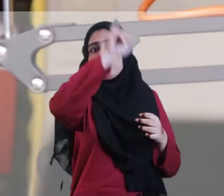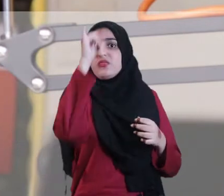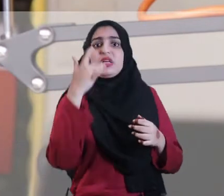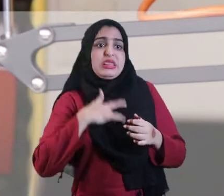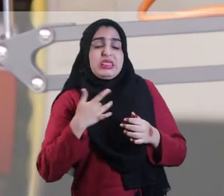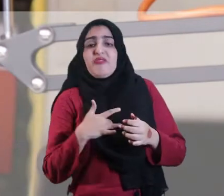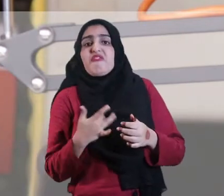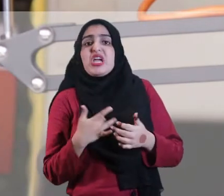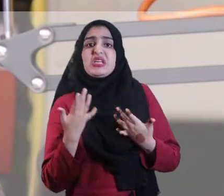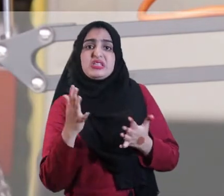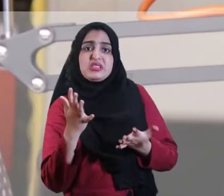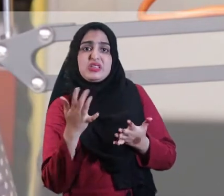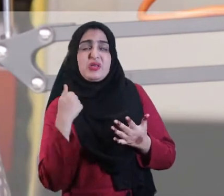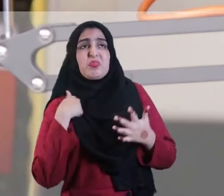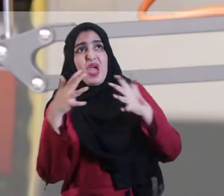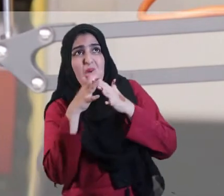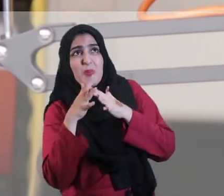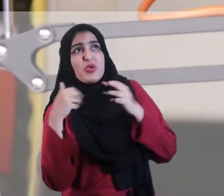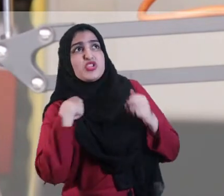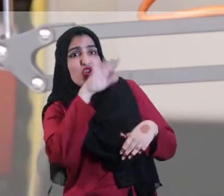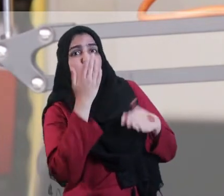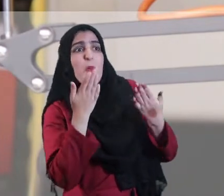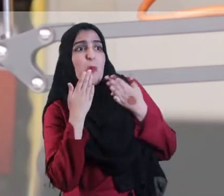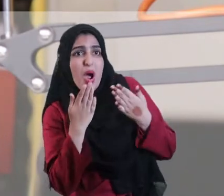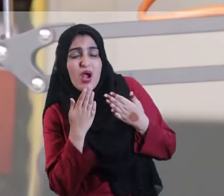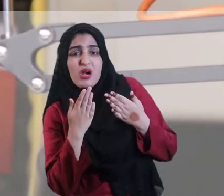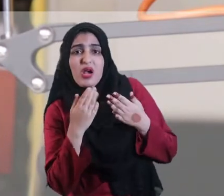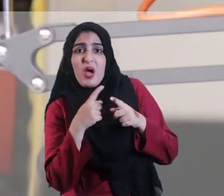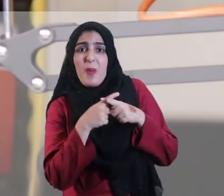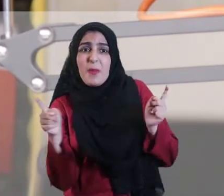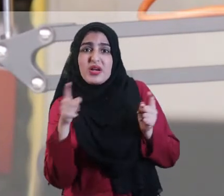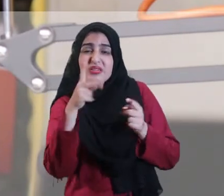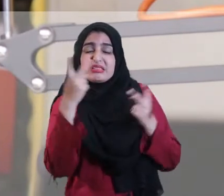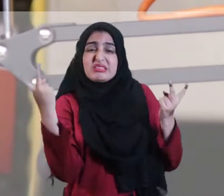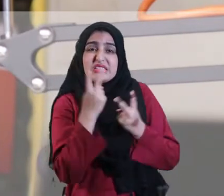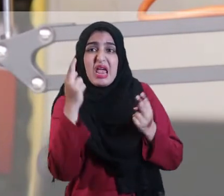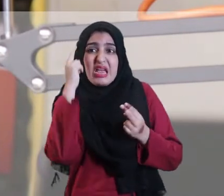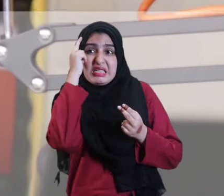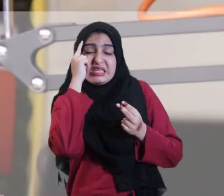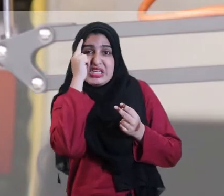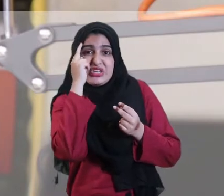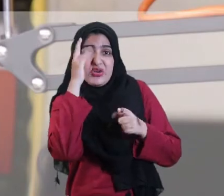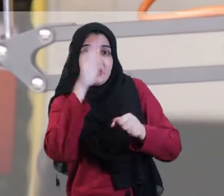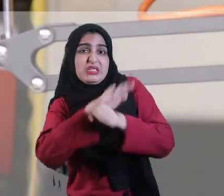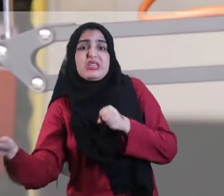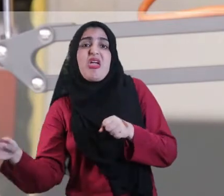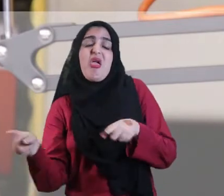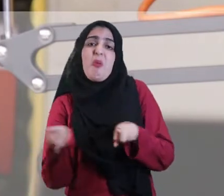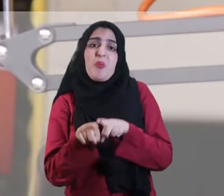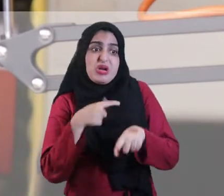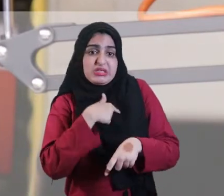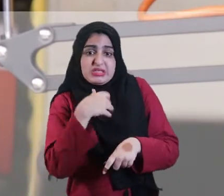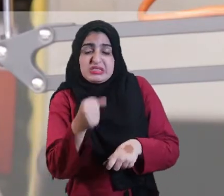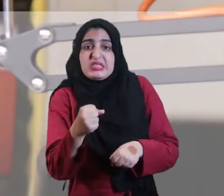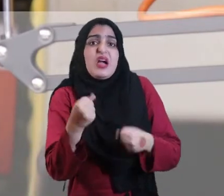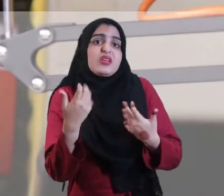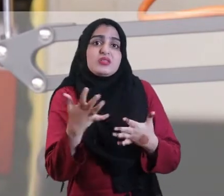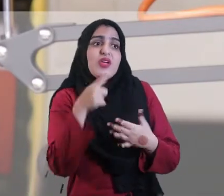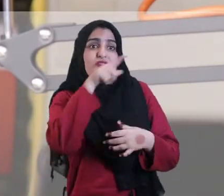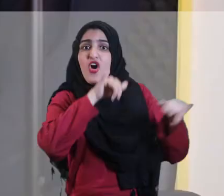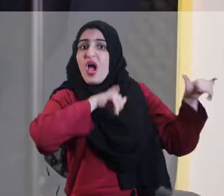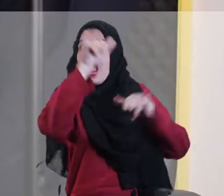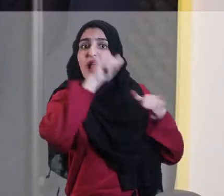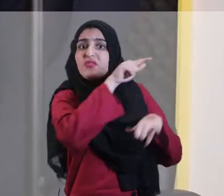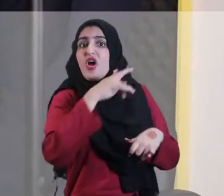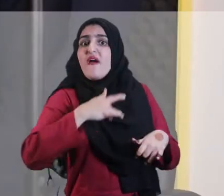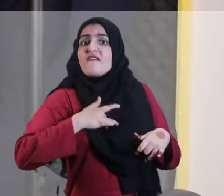करेगा द्वारा कभी काम करेगा कि मैं अगर अमेरिका जा मिठाई करूं कुछ इस क्यूट ड्रीम्स क्योर आफ कॉन्फिडेंस और हमारी एलाइंस